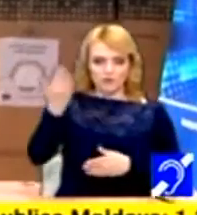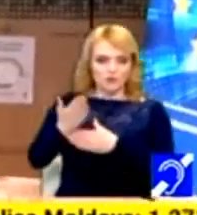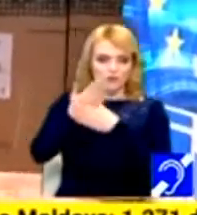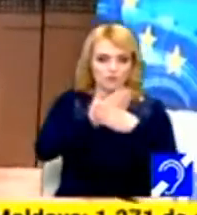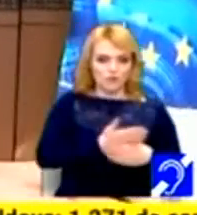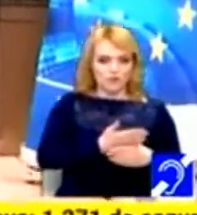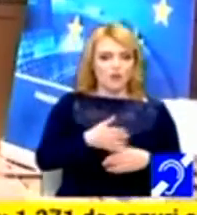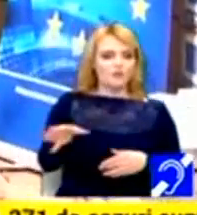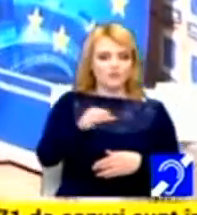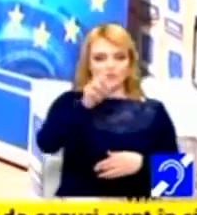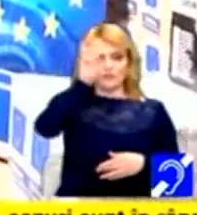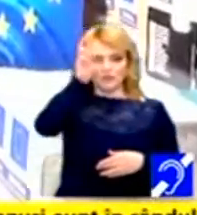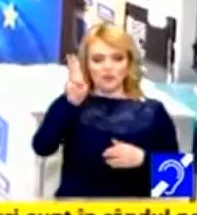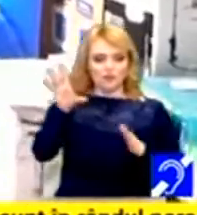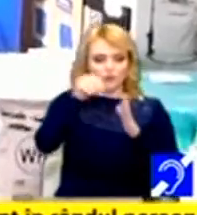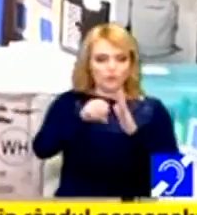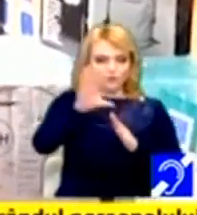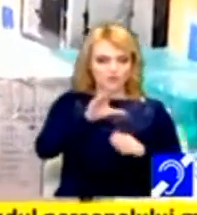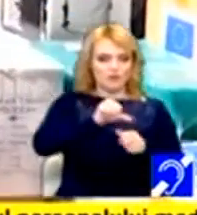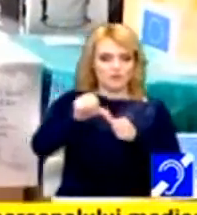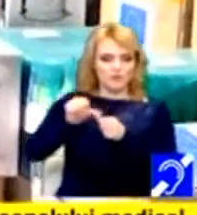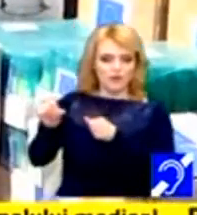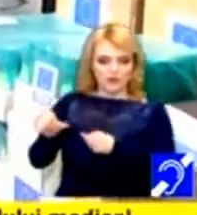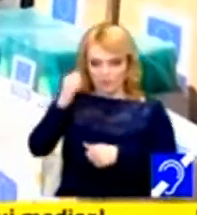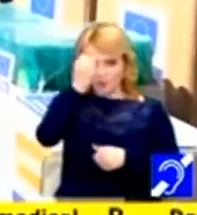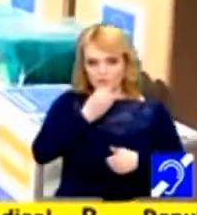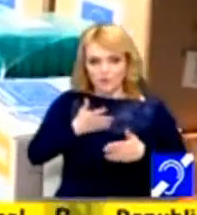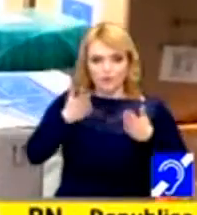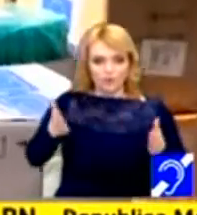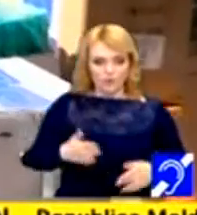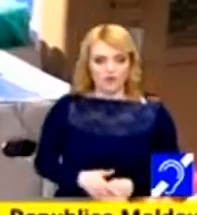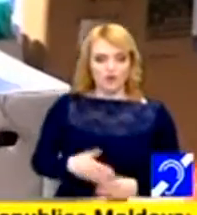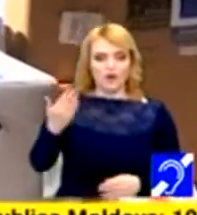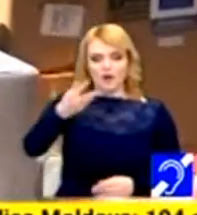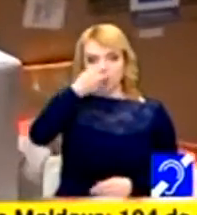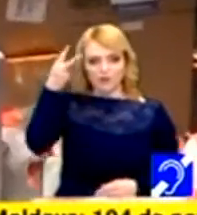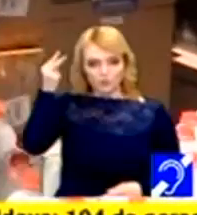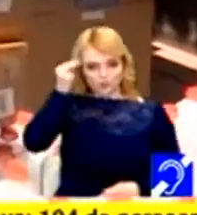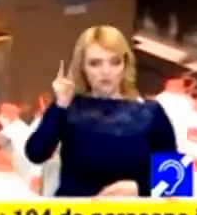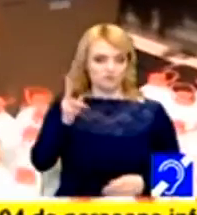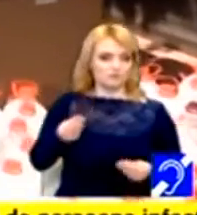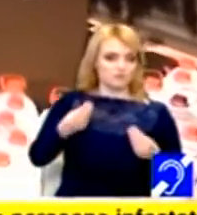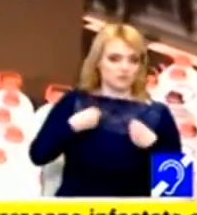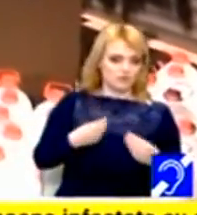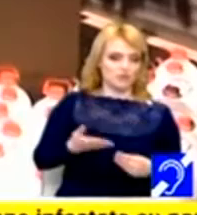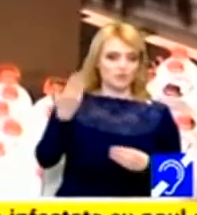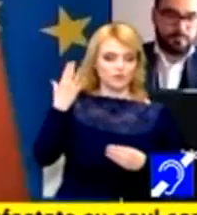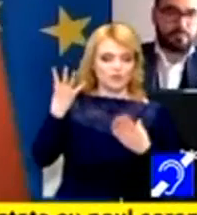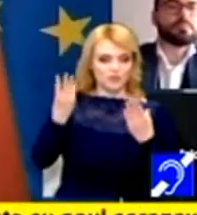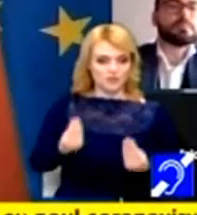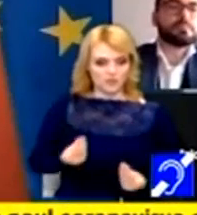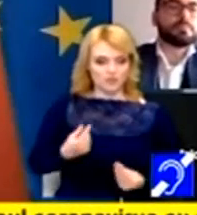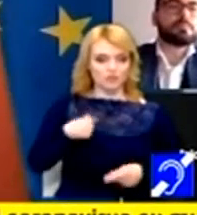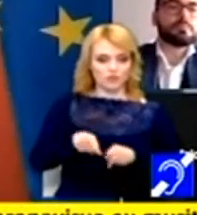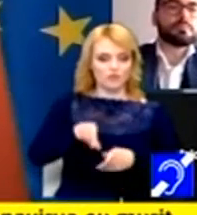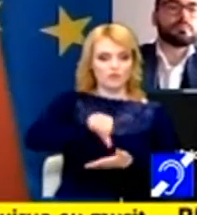unor state membre separat. Oferirea asistenței din partea Lituaniei. Zilele trecute am fost și